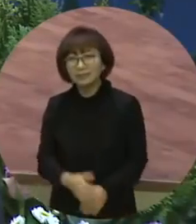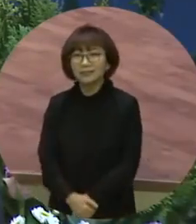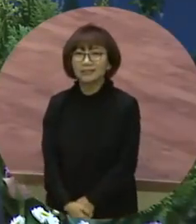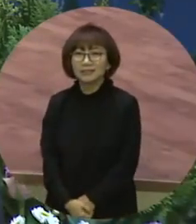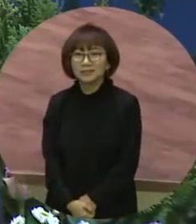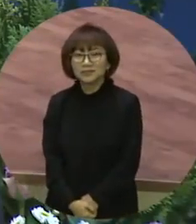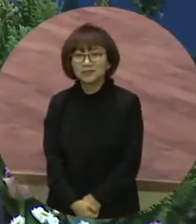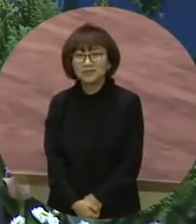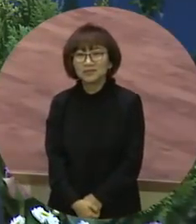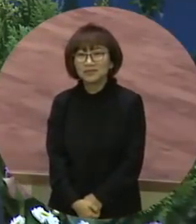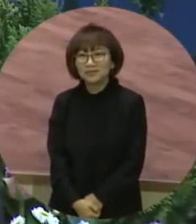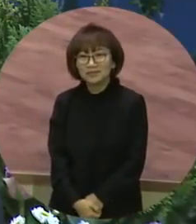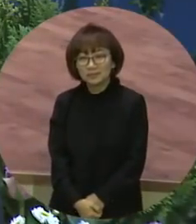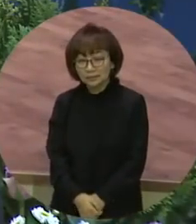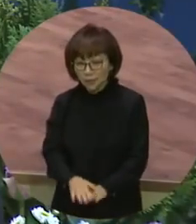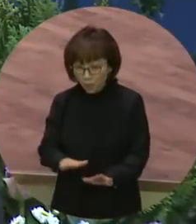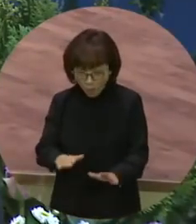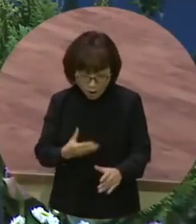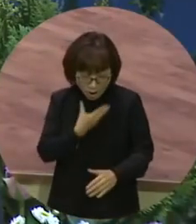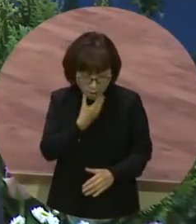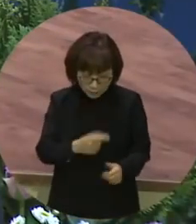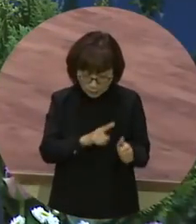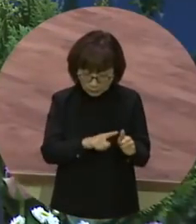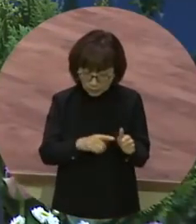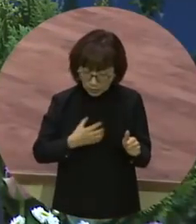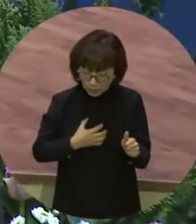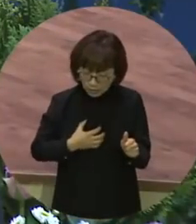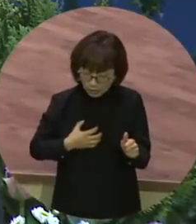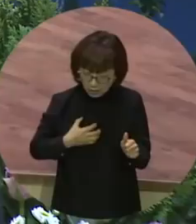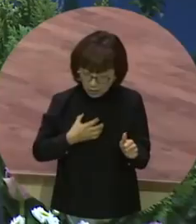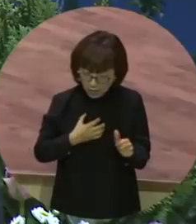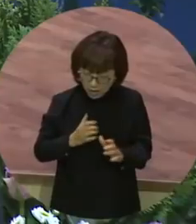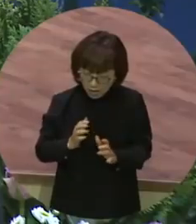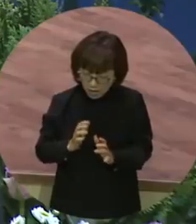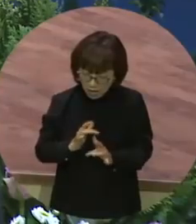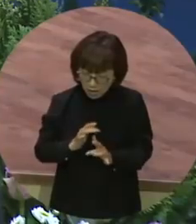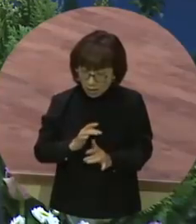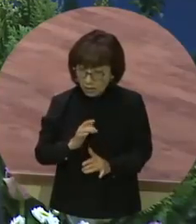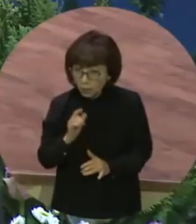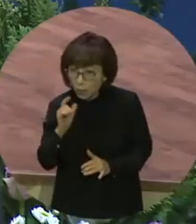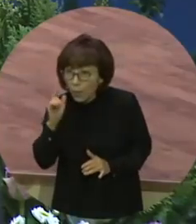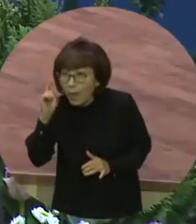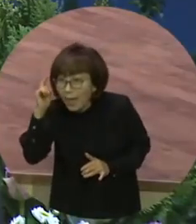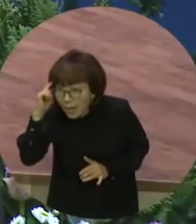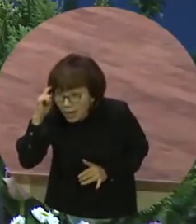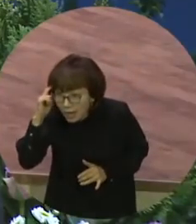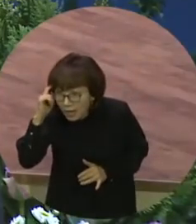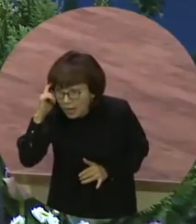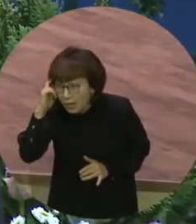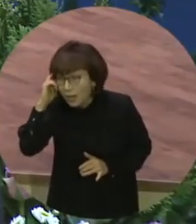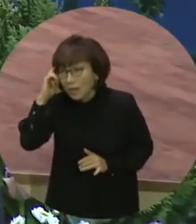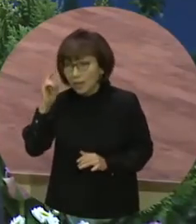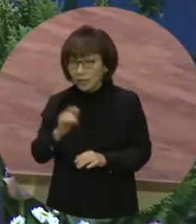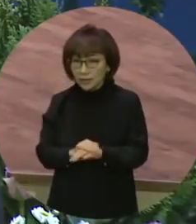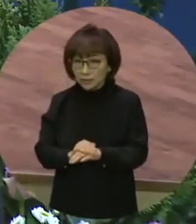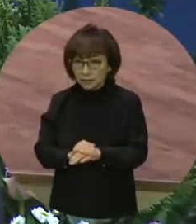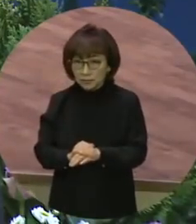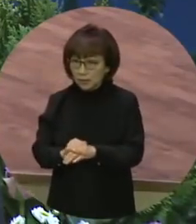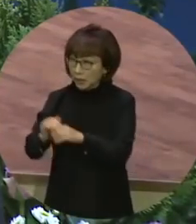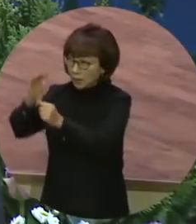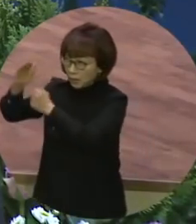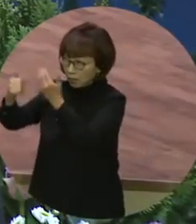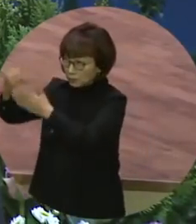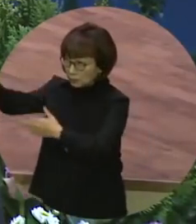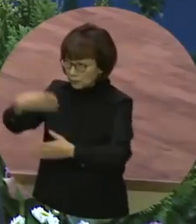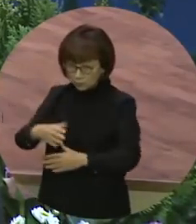이 두려움이 왜 찾아왔습니까? 왜 아브라함이 두려워하고 떨고 있습니까? 왜 하나님이